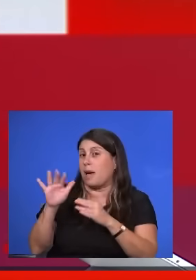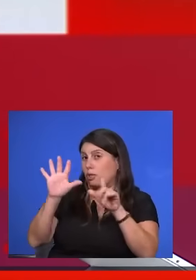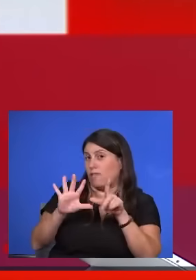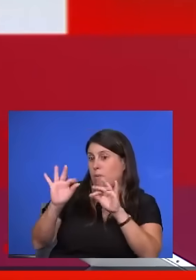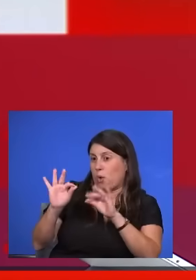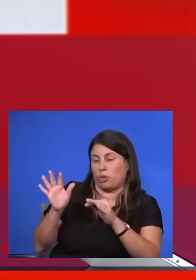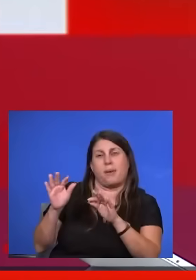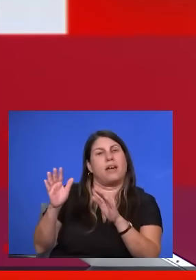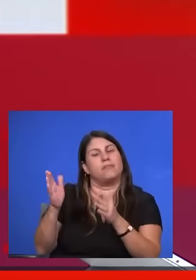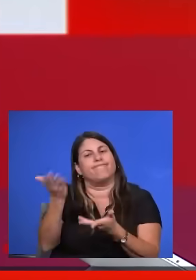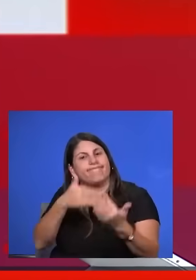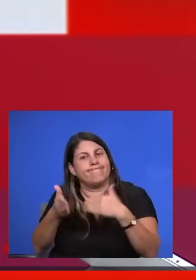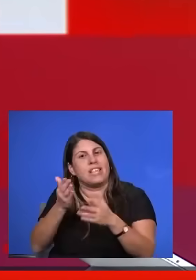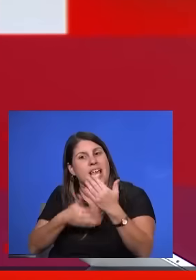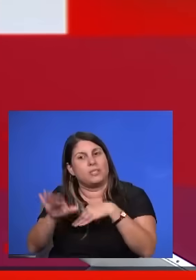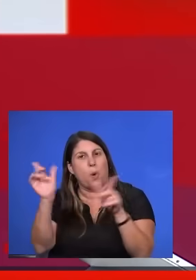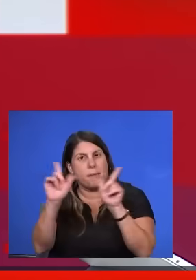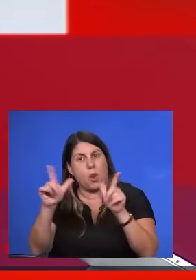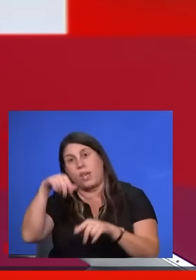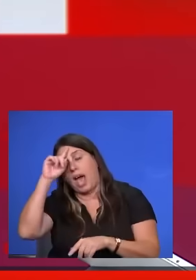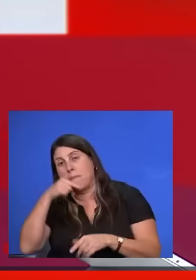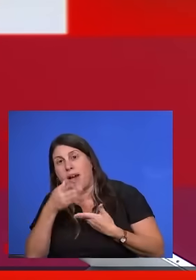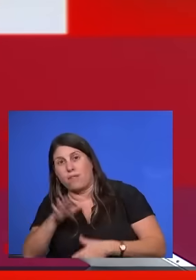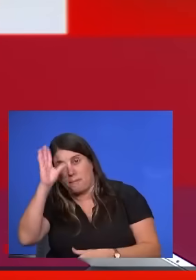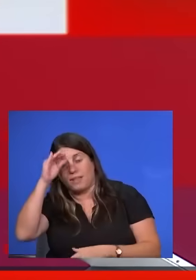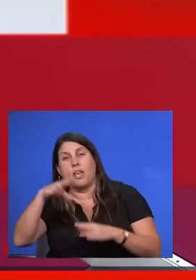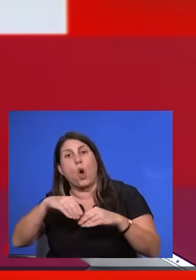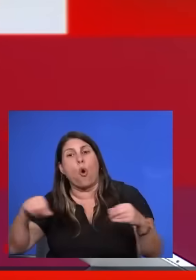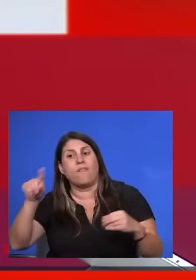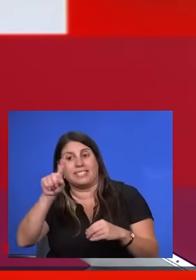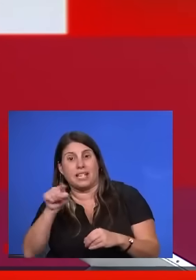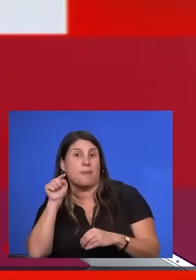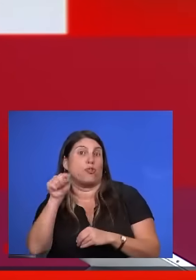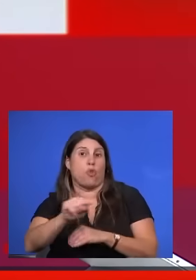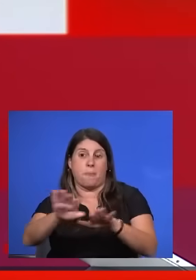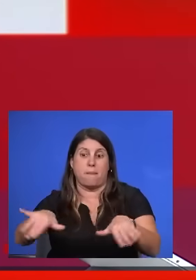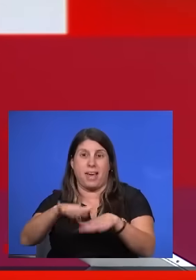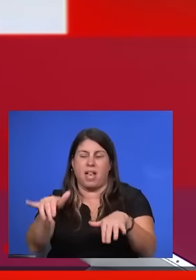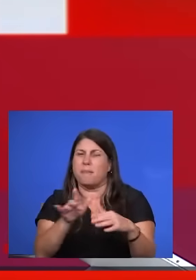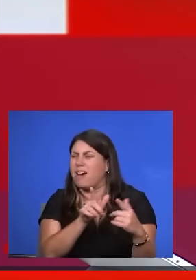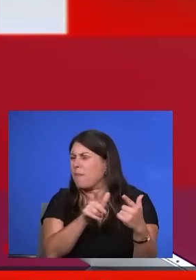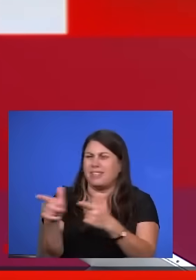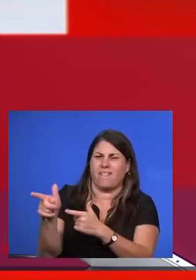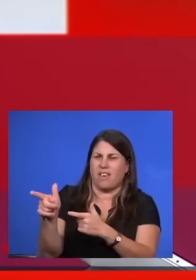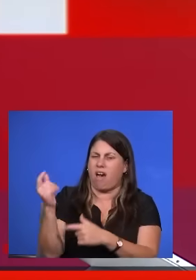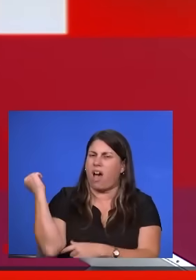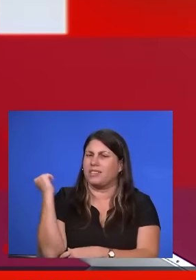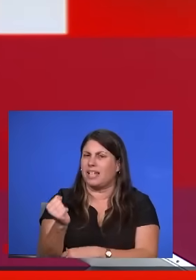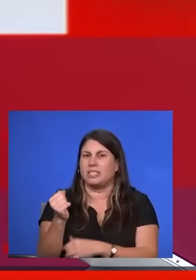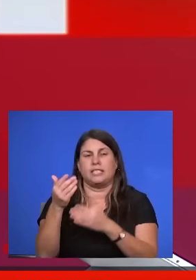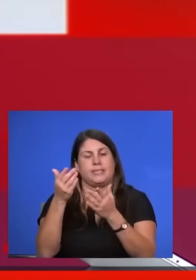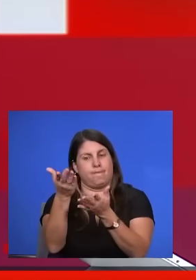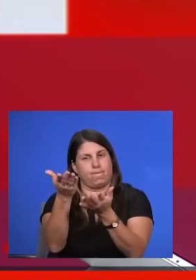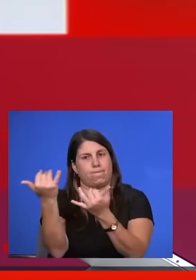משותף של בן ואב בחוף זיקים. שם בלב ים תפסה אותם המתקפה הרצחנית. יציג זוארץ מביא את הקלטות